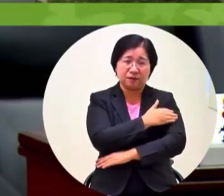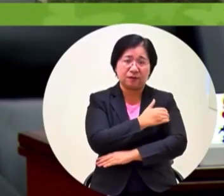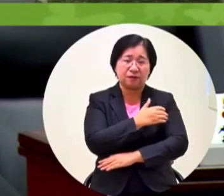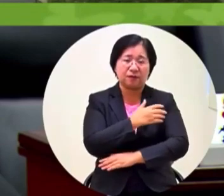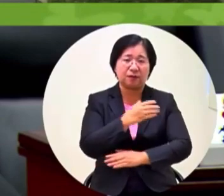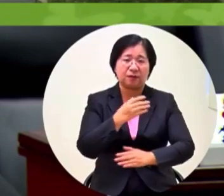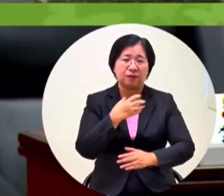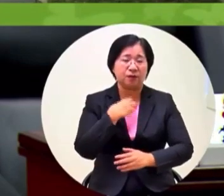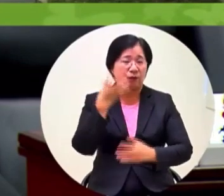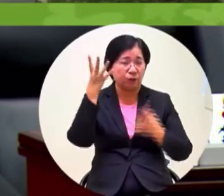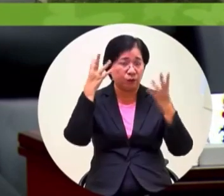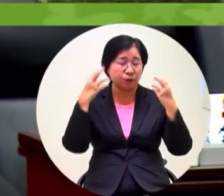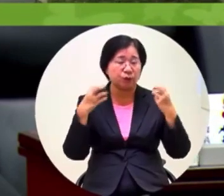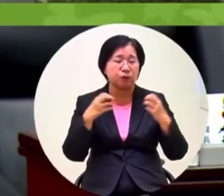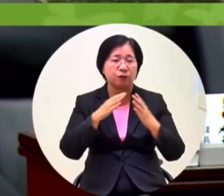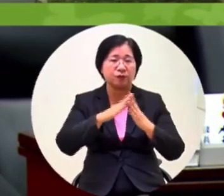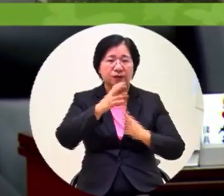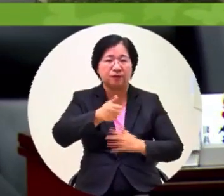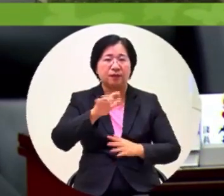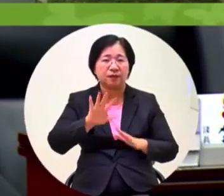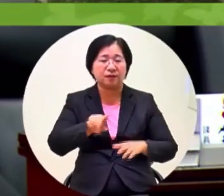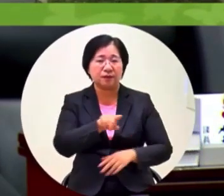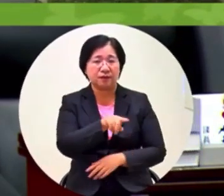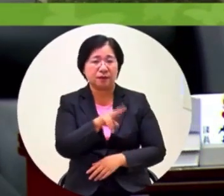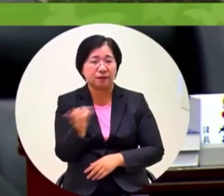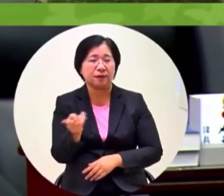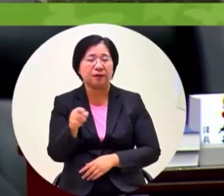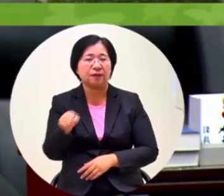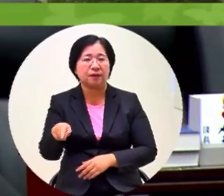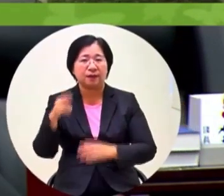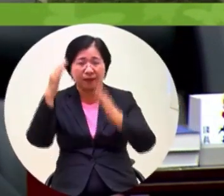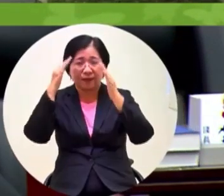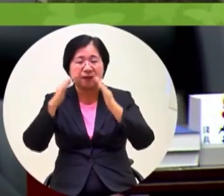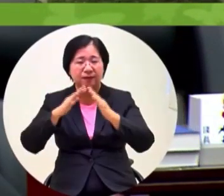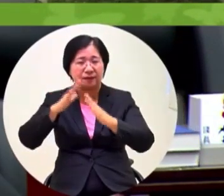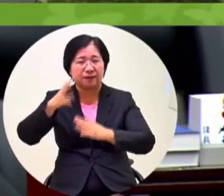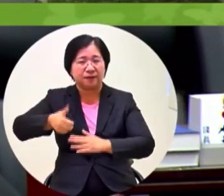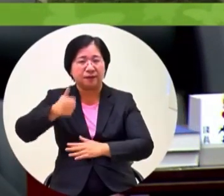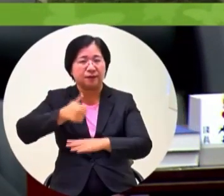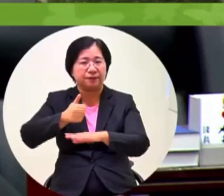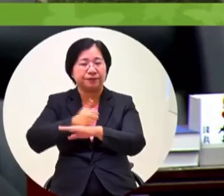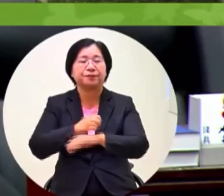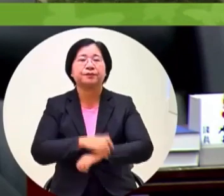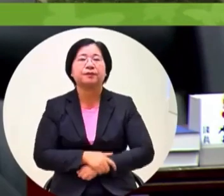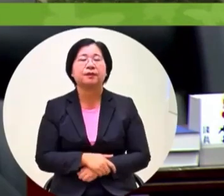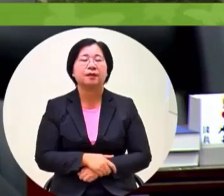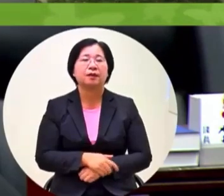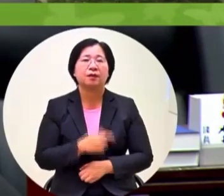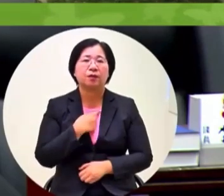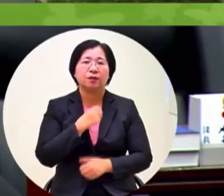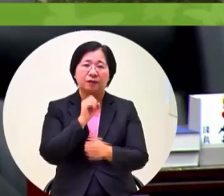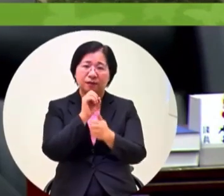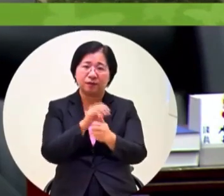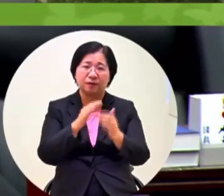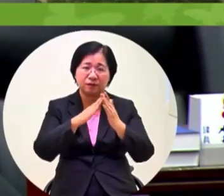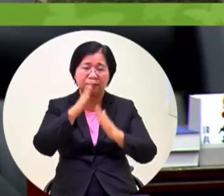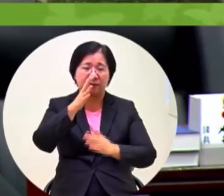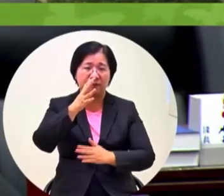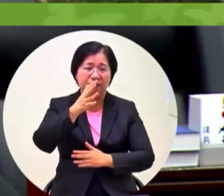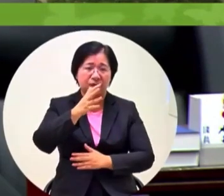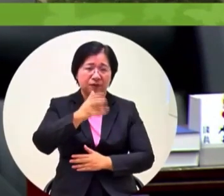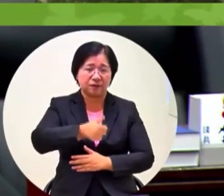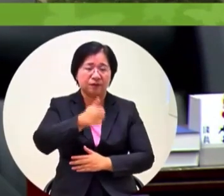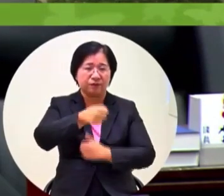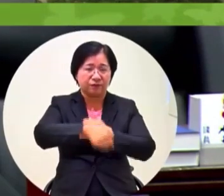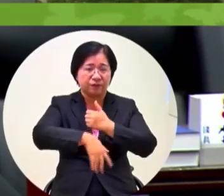咱的韩国瑜市长。但是我要提供予咱。啊，咱的市政府团队，啊，咱的水利局，咱的水利局